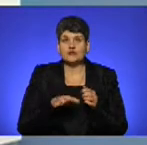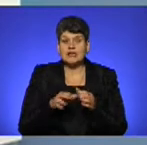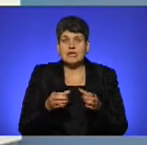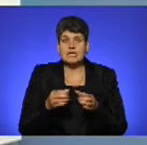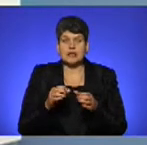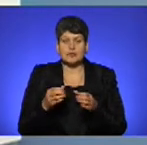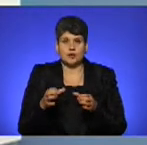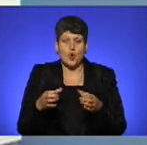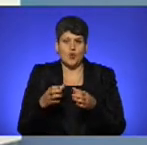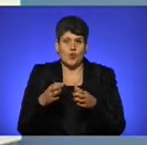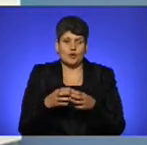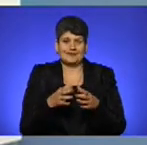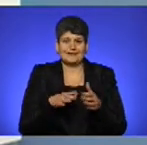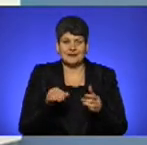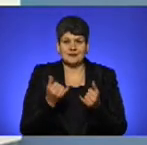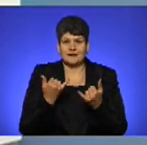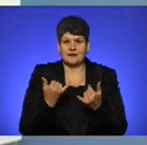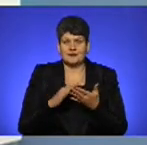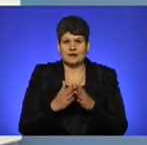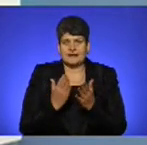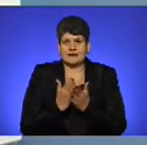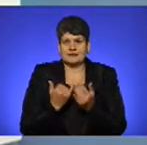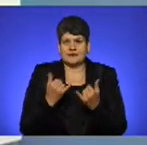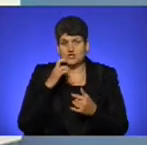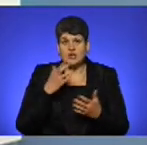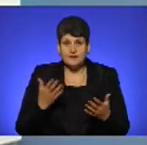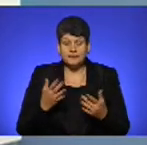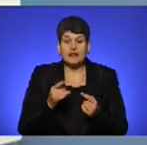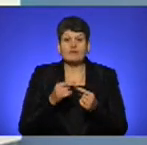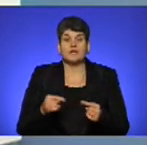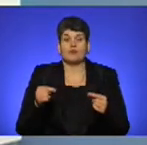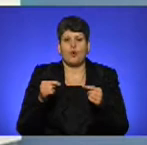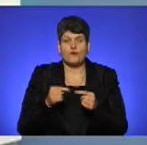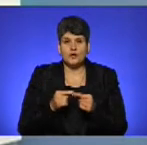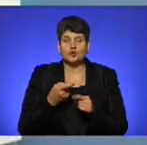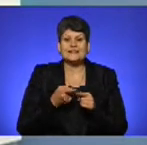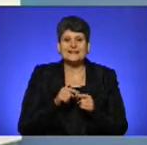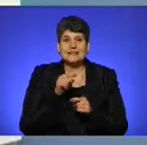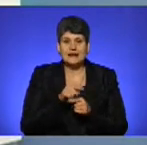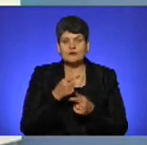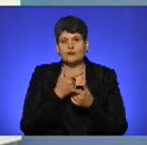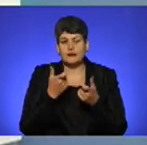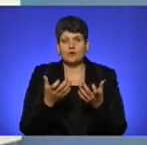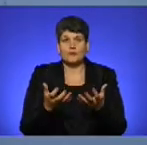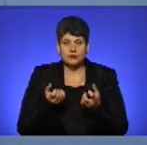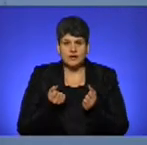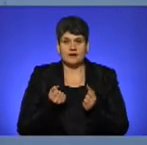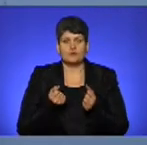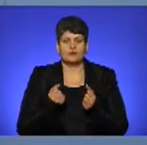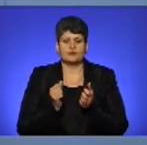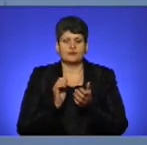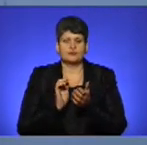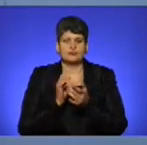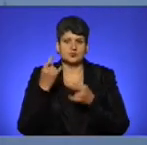врахування тої ситуації, яка склалася на сьогоднішній день в державі. Відповідно до тої інформації, яку ми отримуємо з засобів масової інформації, чули,